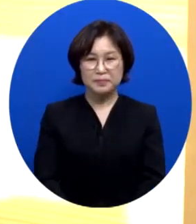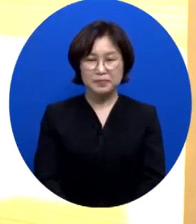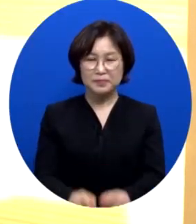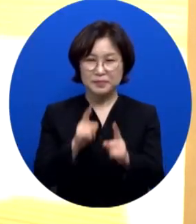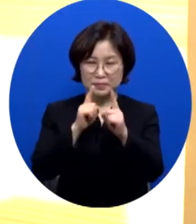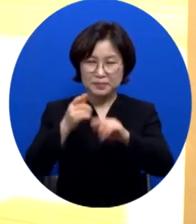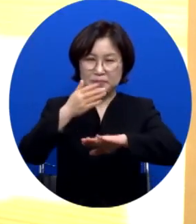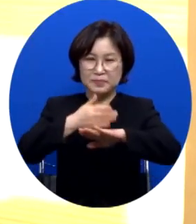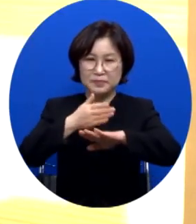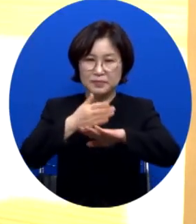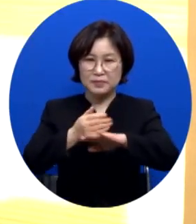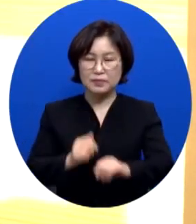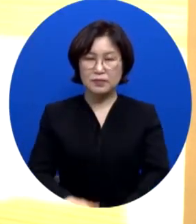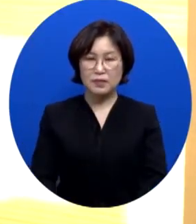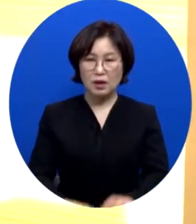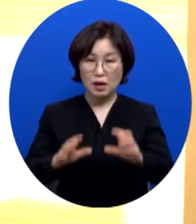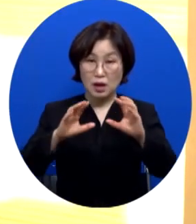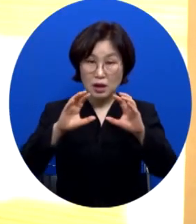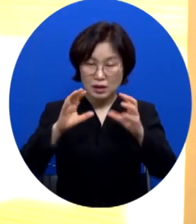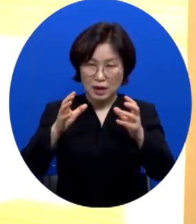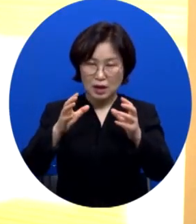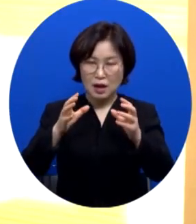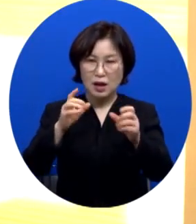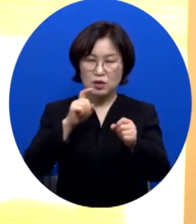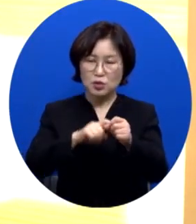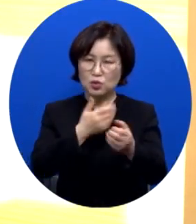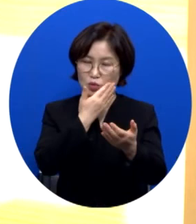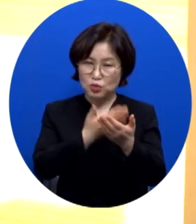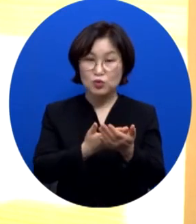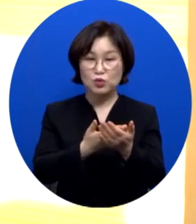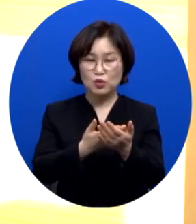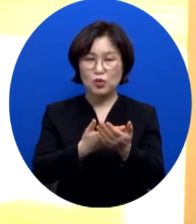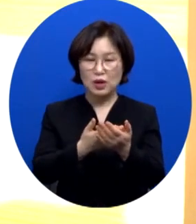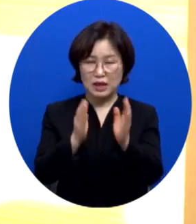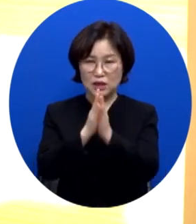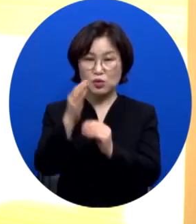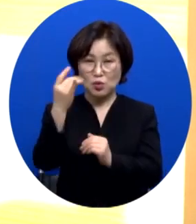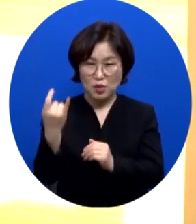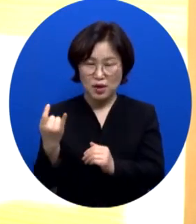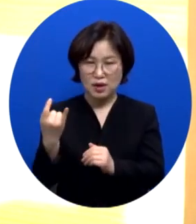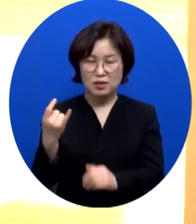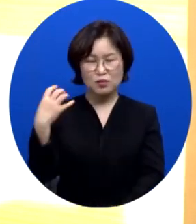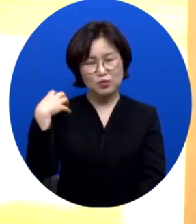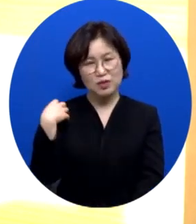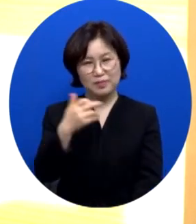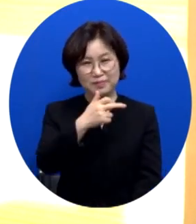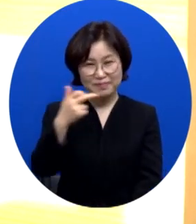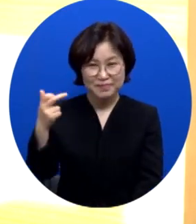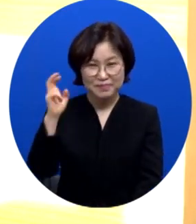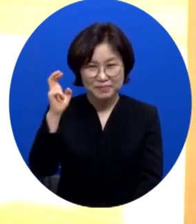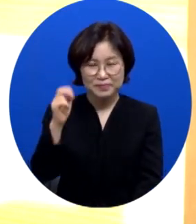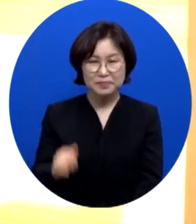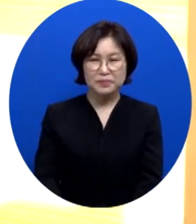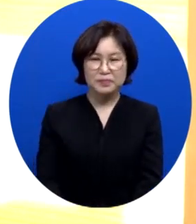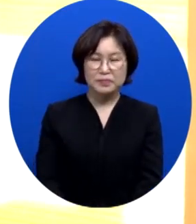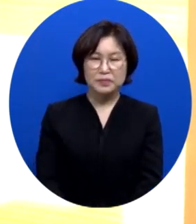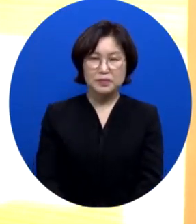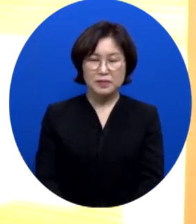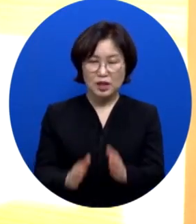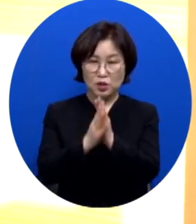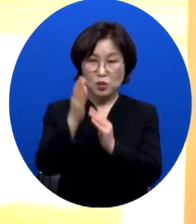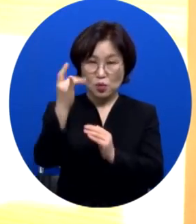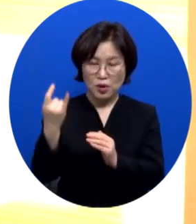잘 들었습니다. 이 국가적으로 중요한 시기에 열리는 기도회인 만큼 이 부담도 크실 것 같은데요. 아무쪼록 이